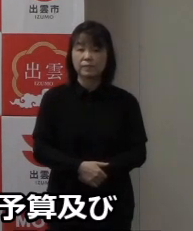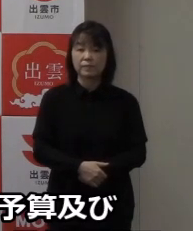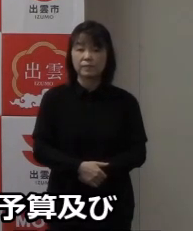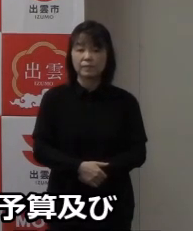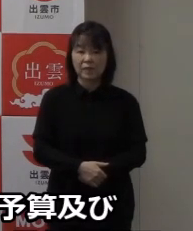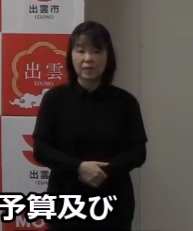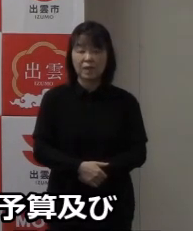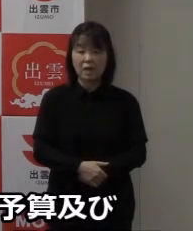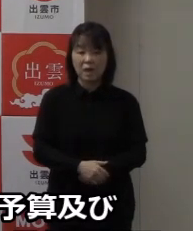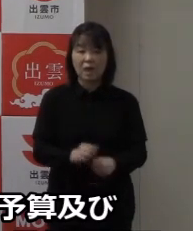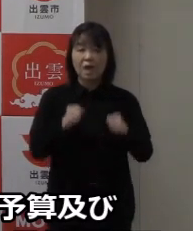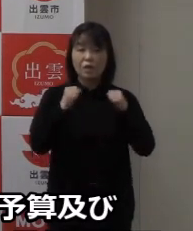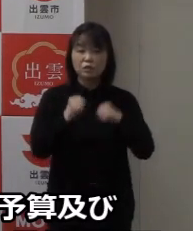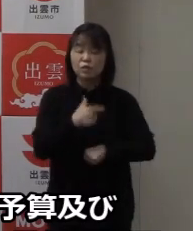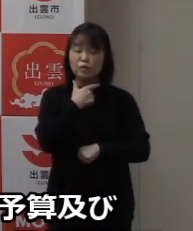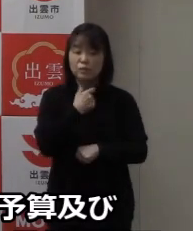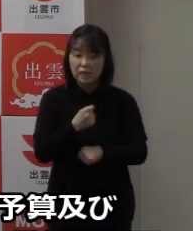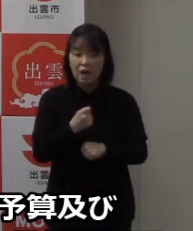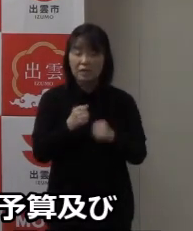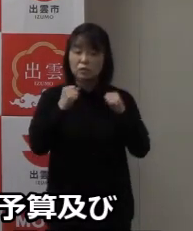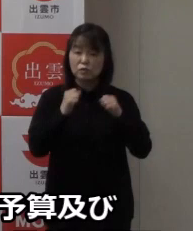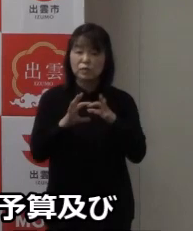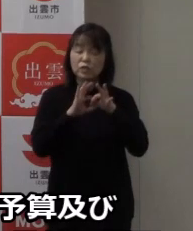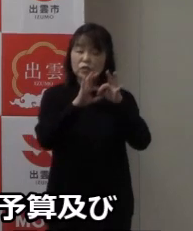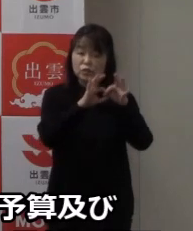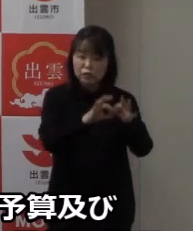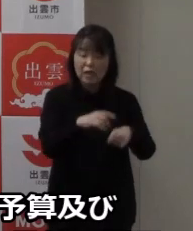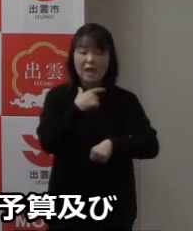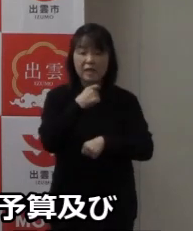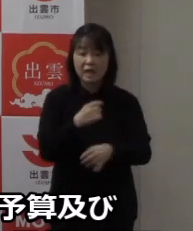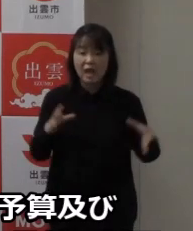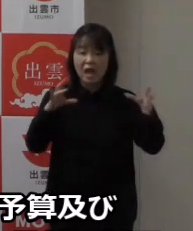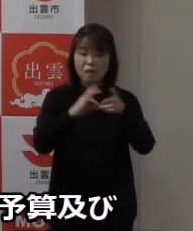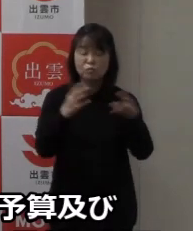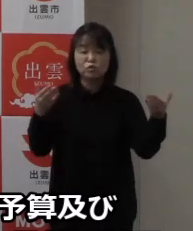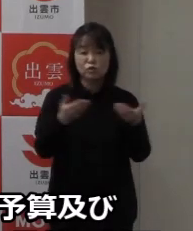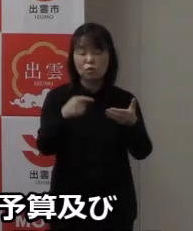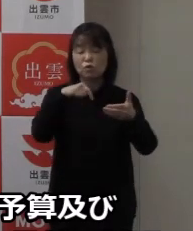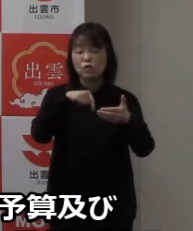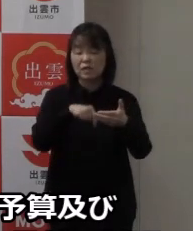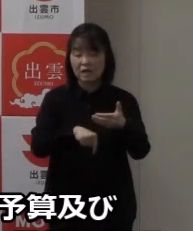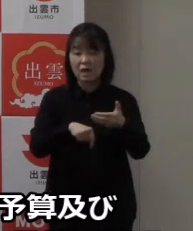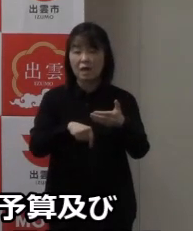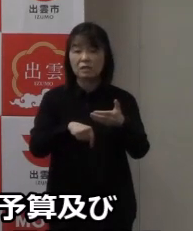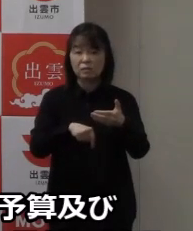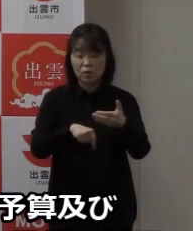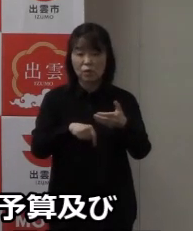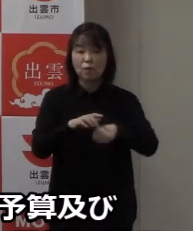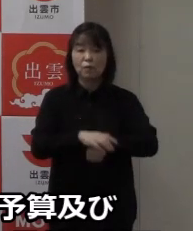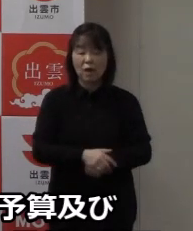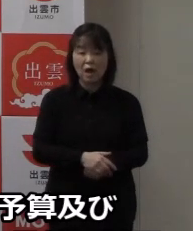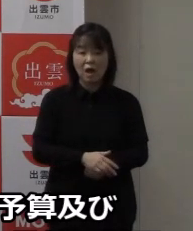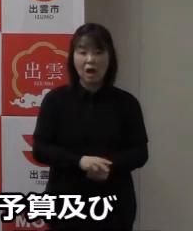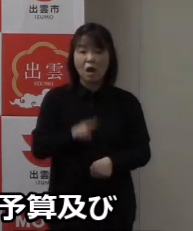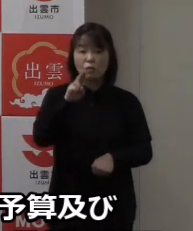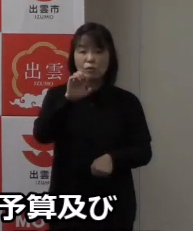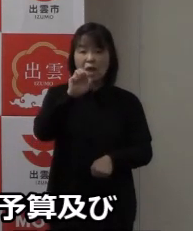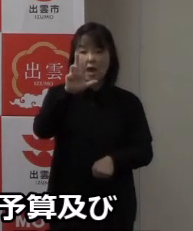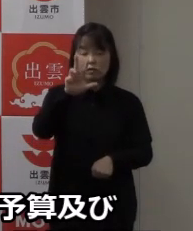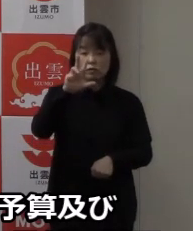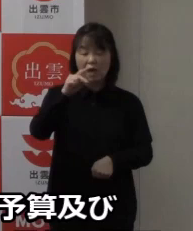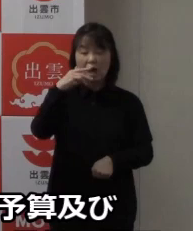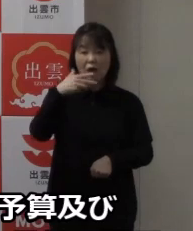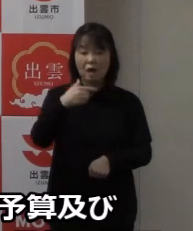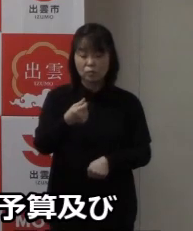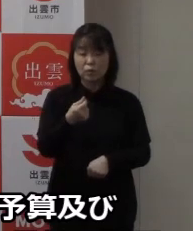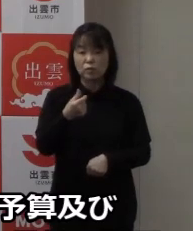次に住みたい、住み続けたいの縁結びという事業の中では、ウェルカム出雲事業ということ